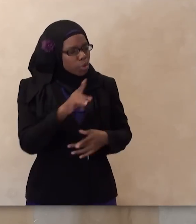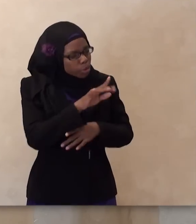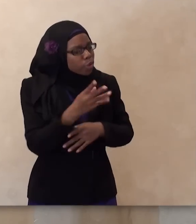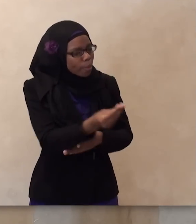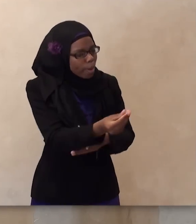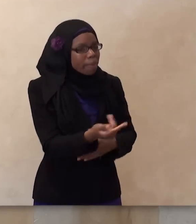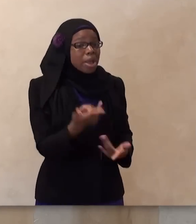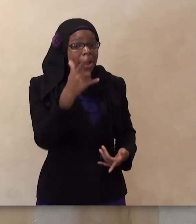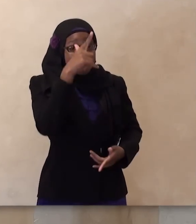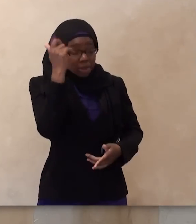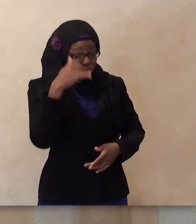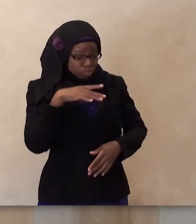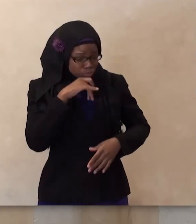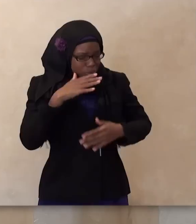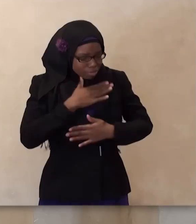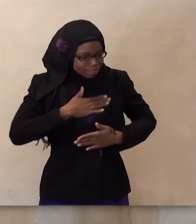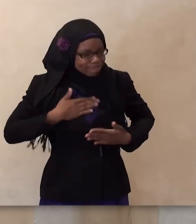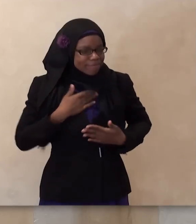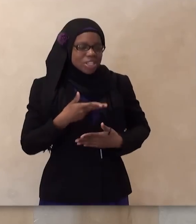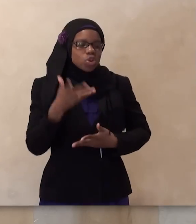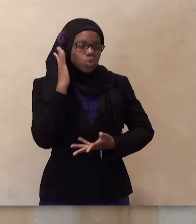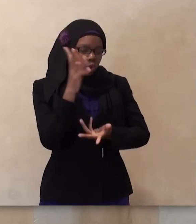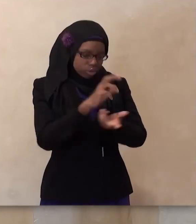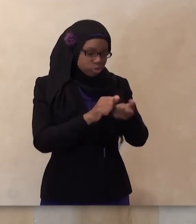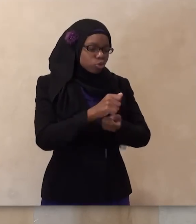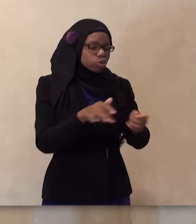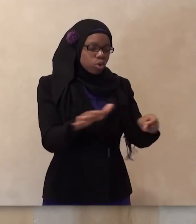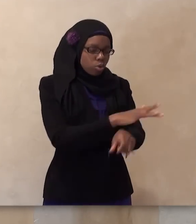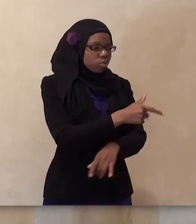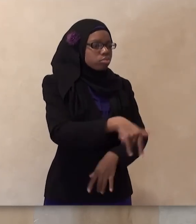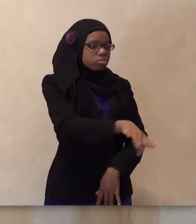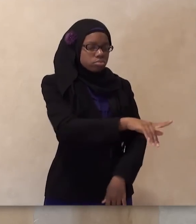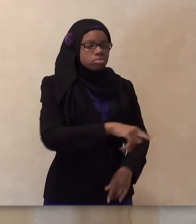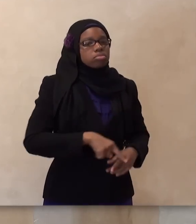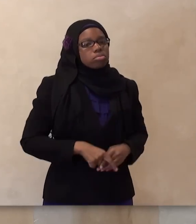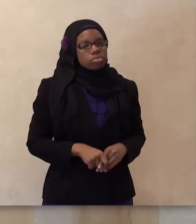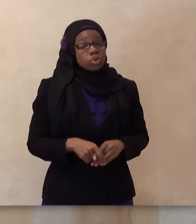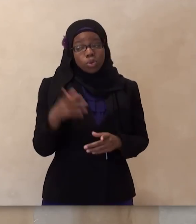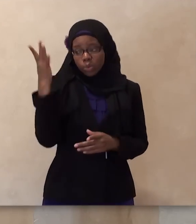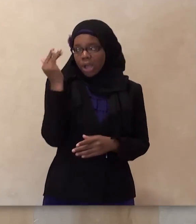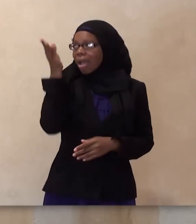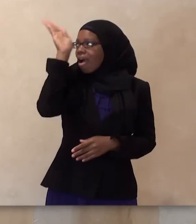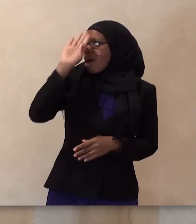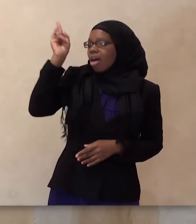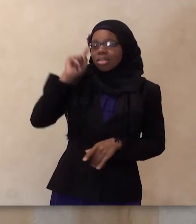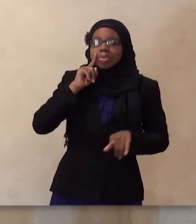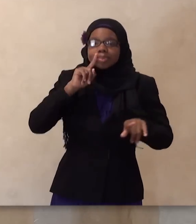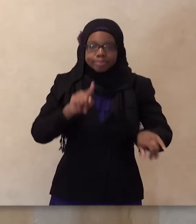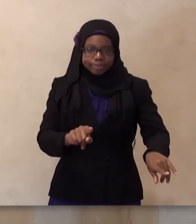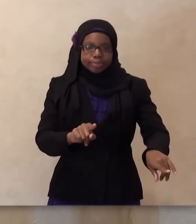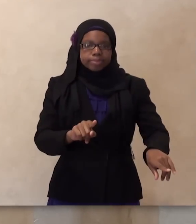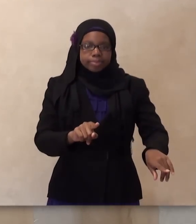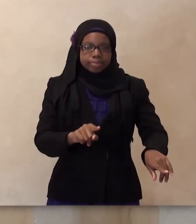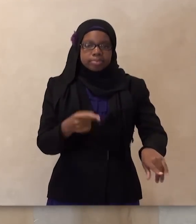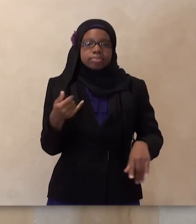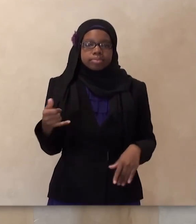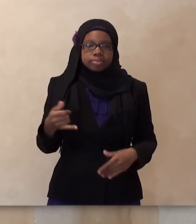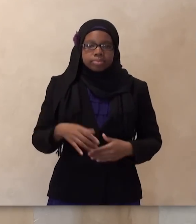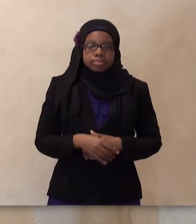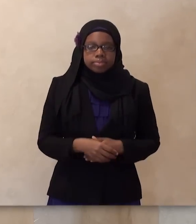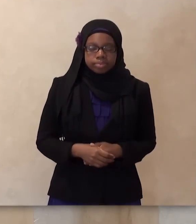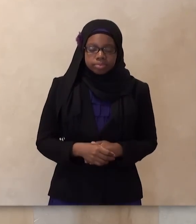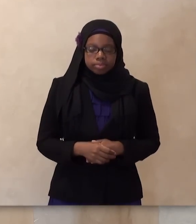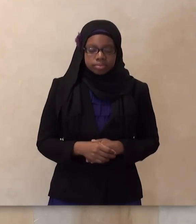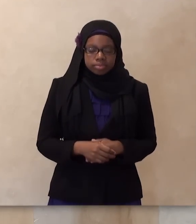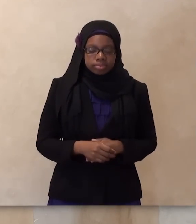ungratefulness, that will be destroyed by the will of Allah subhanahu wa ta'ala. وَيُرْسِلَ عَلَيَّ حُسْبَانًا مِّنَ السَّمَاءِ فَتُصْبِحَ